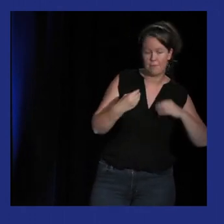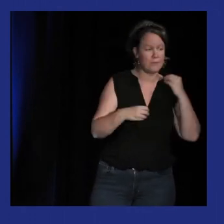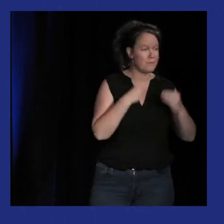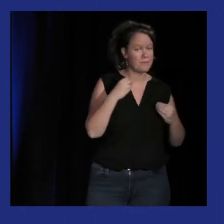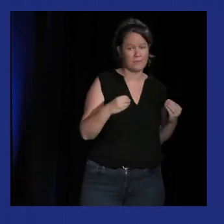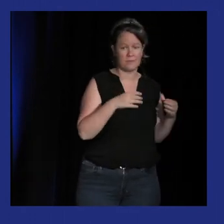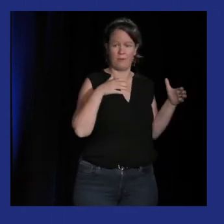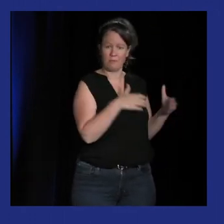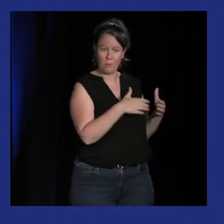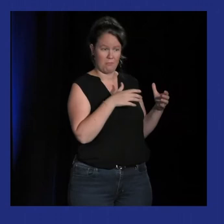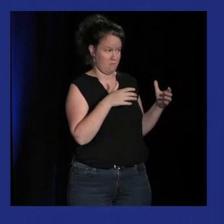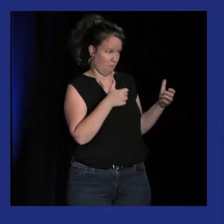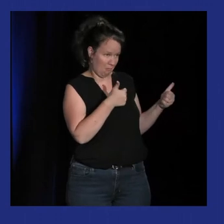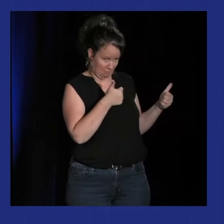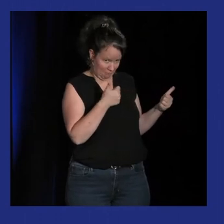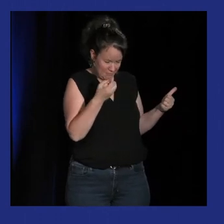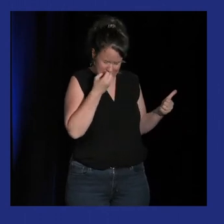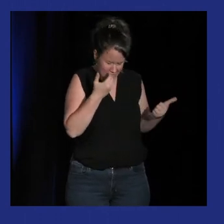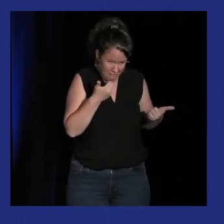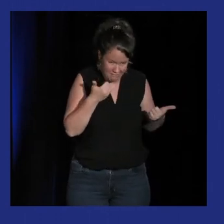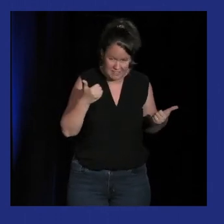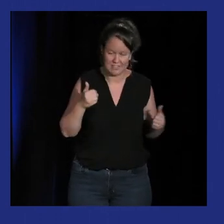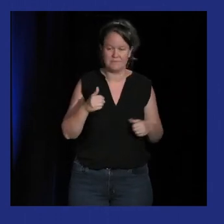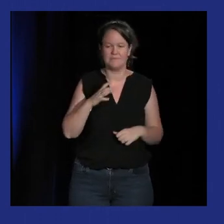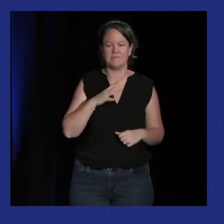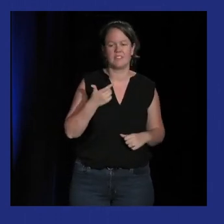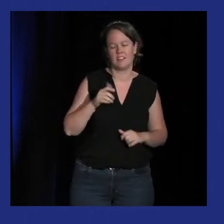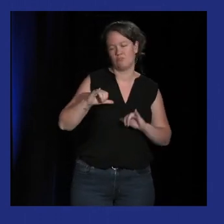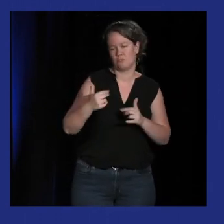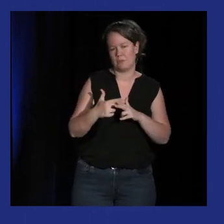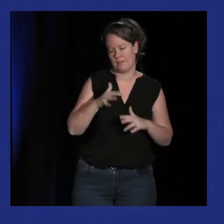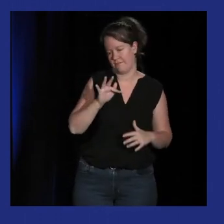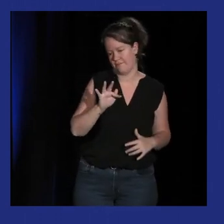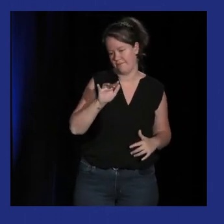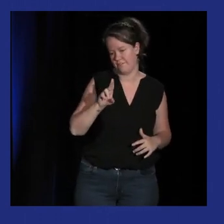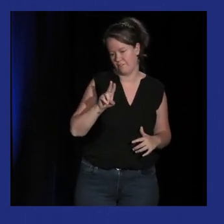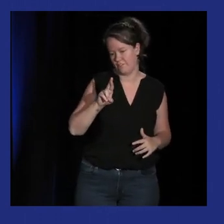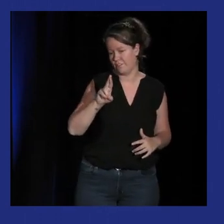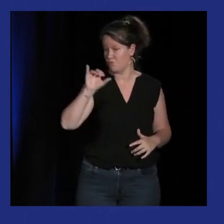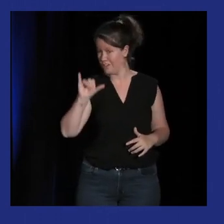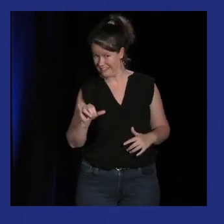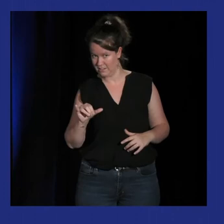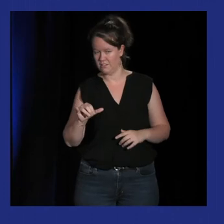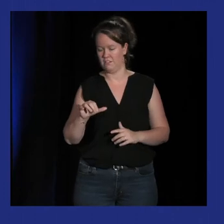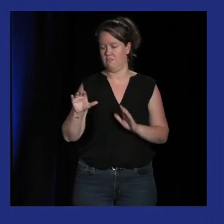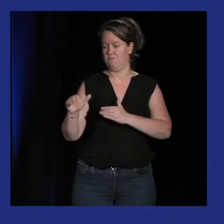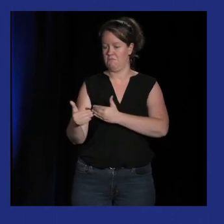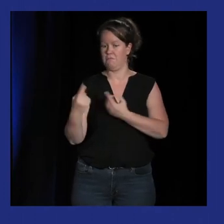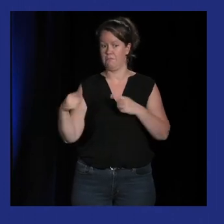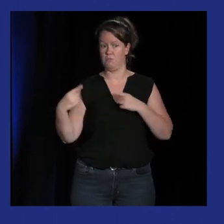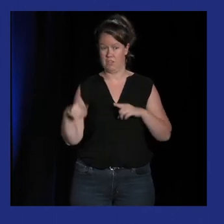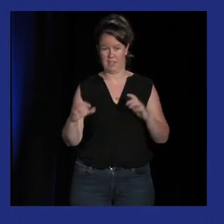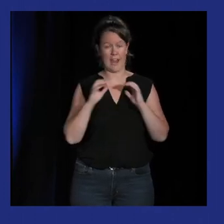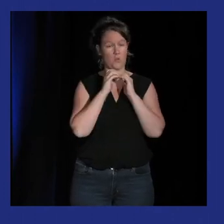tout autre genre il y a un jeu qui s'appelle Fury avec des groupes électro super ils ont fait des